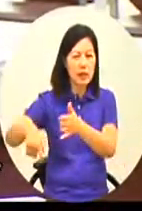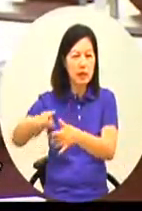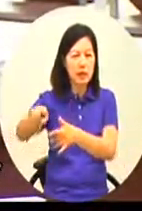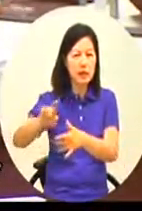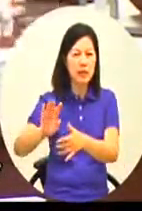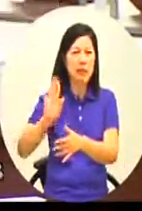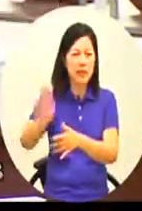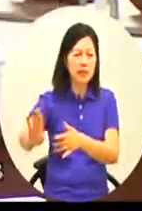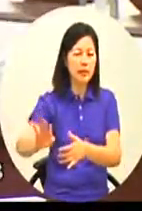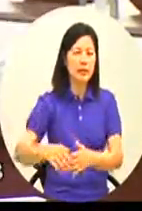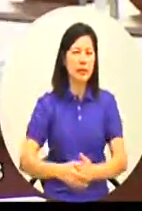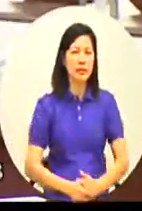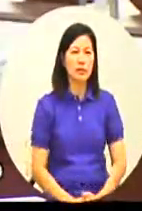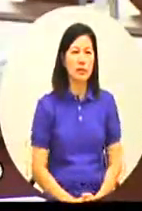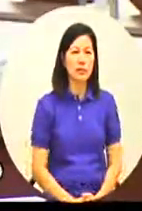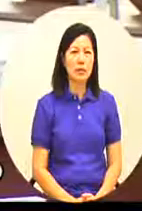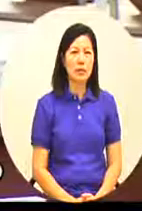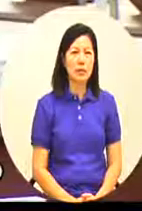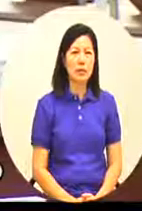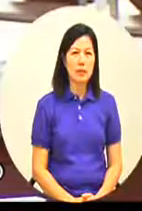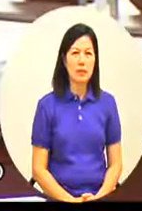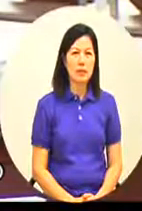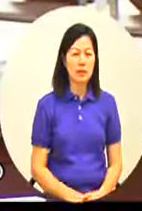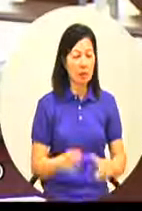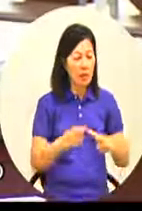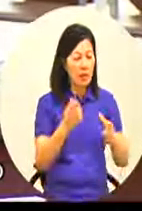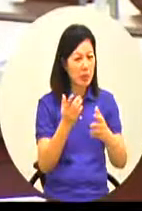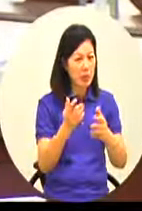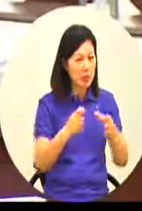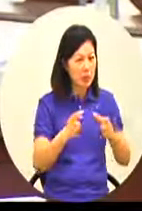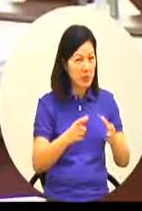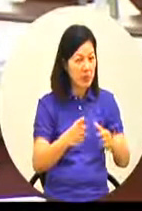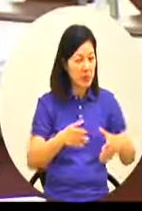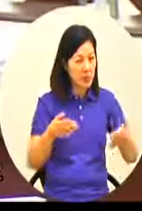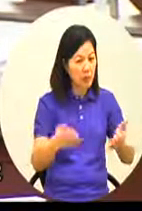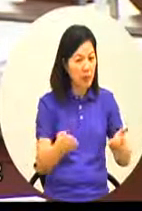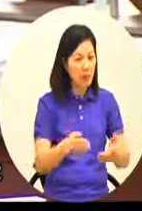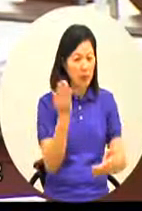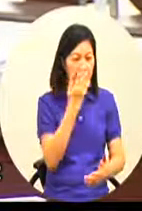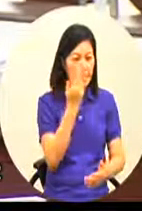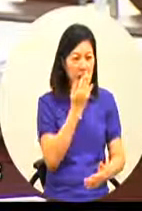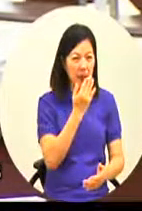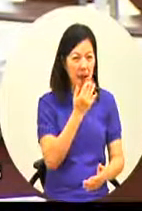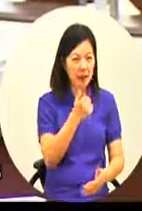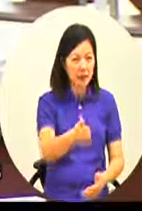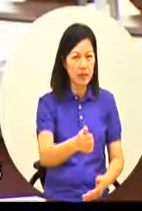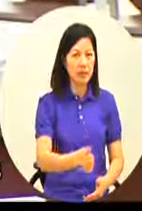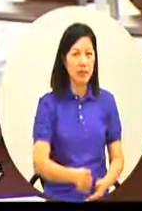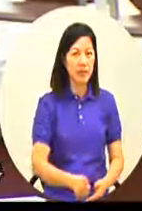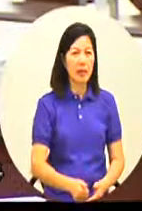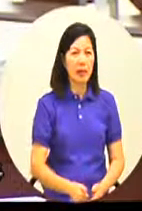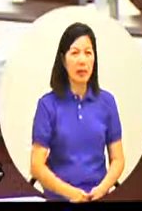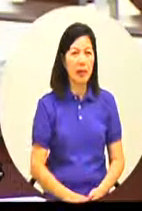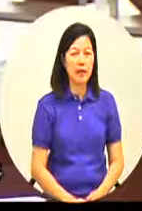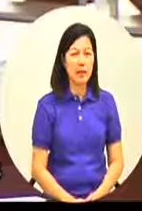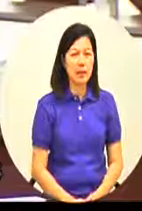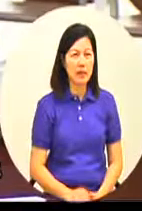去整个。我无听我学你讲，拢起啊足水呢，真正真含日本比，真正有比呢，我问你。啊，所以咱真正